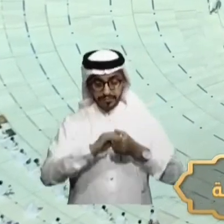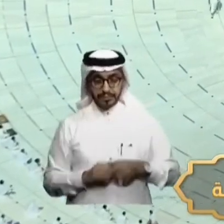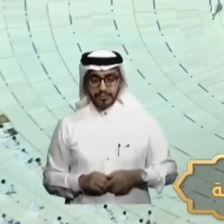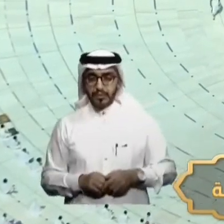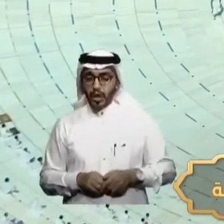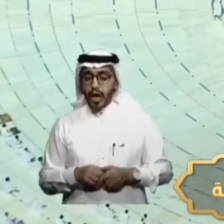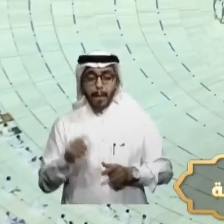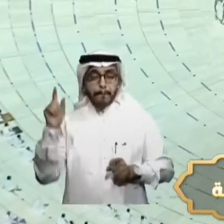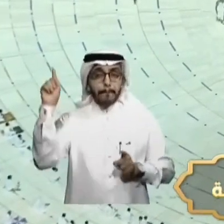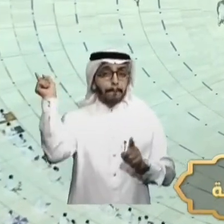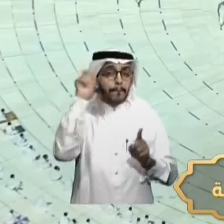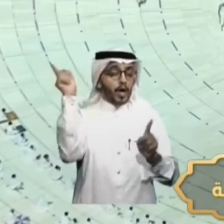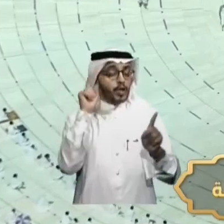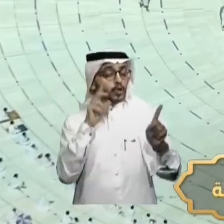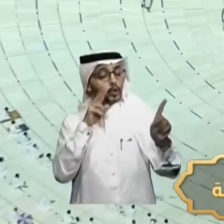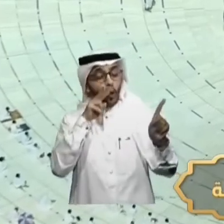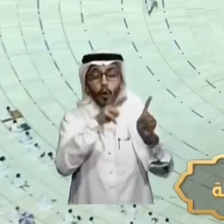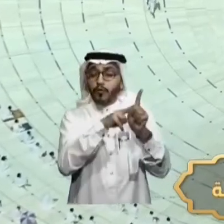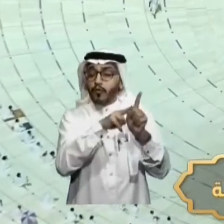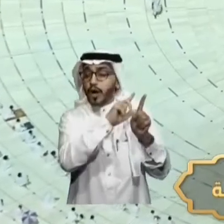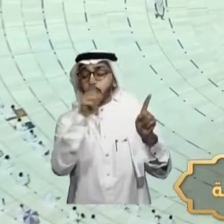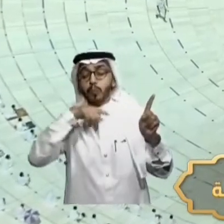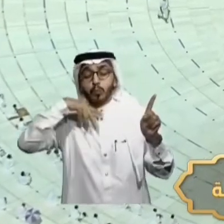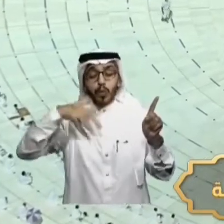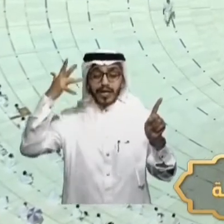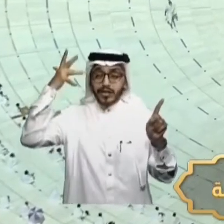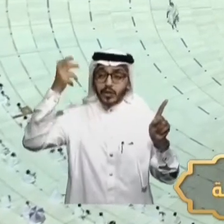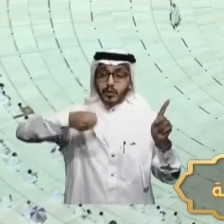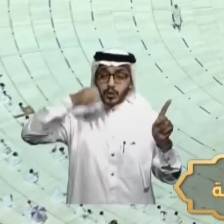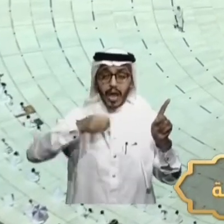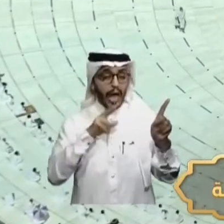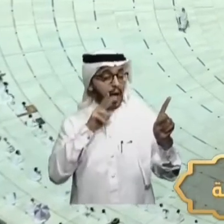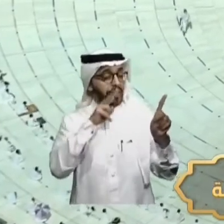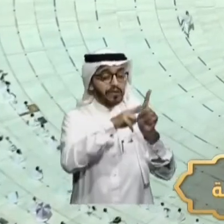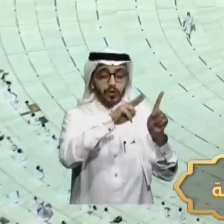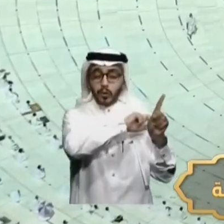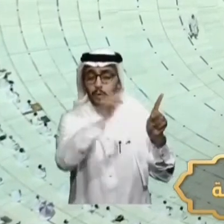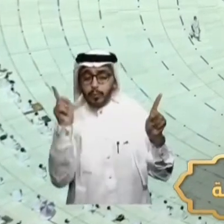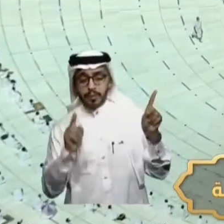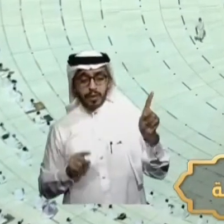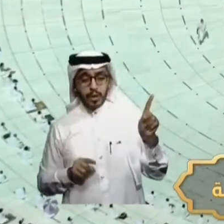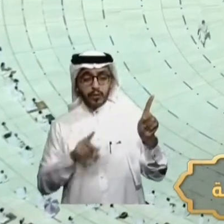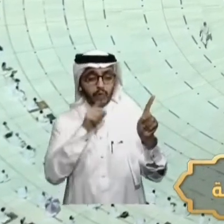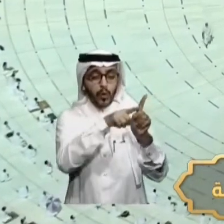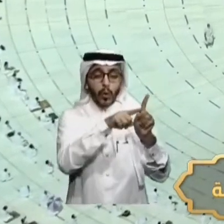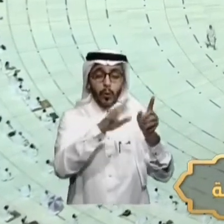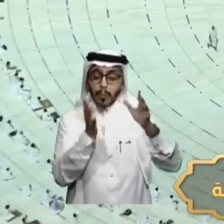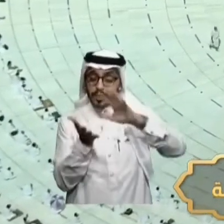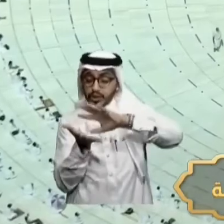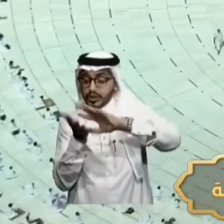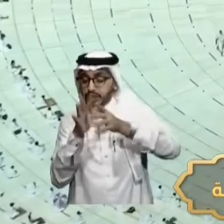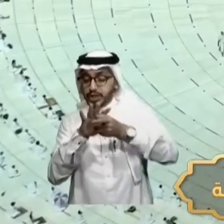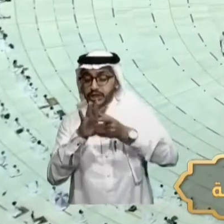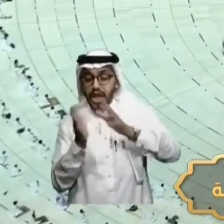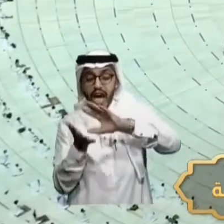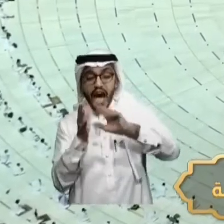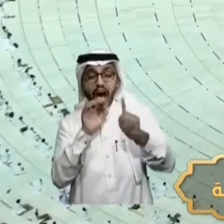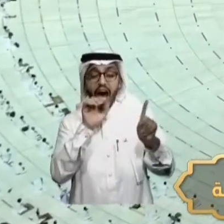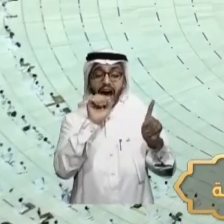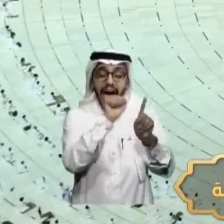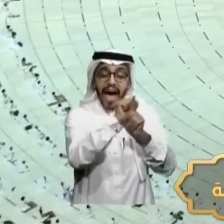إن فاتكم أن تروه بالعيون فما يفوتكم وصفه،